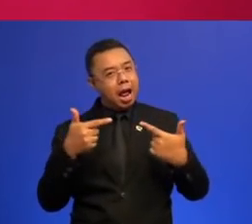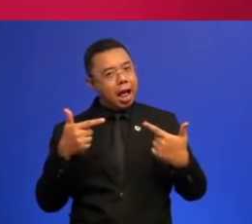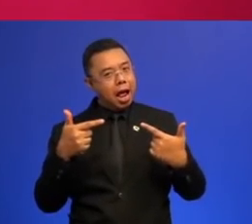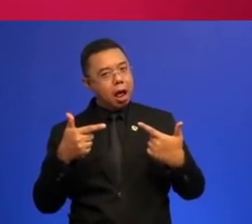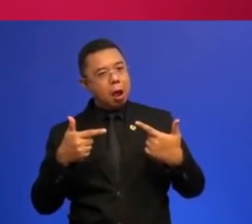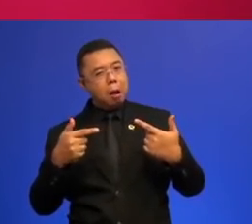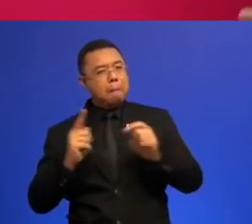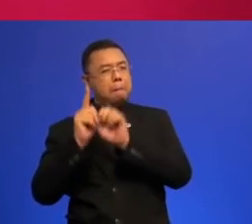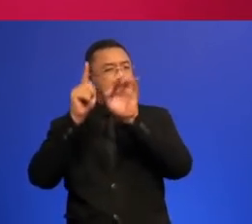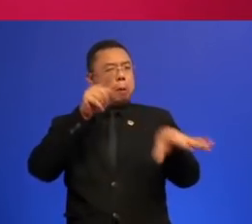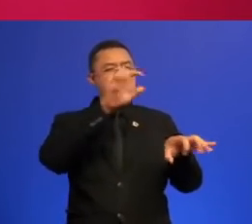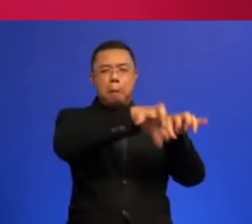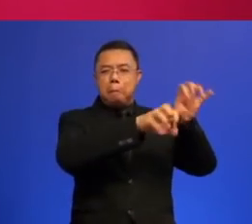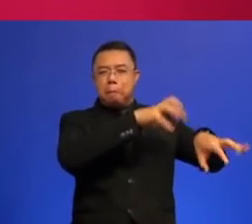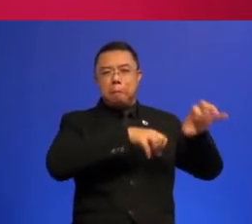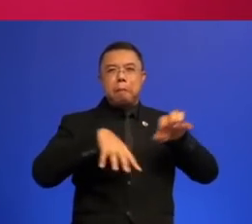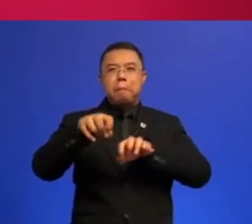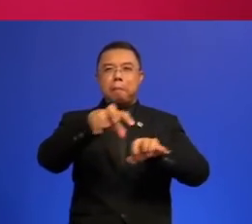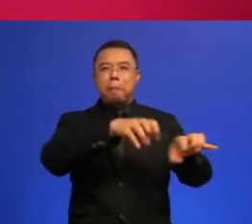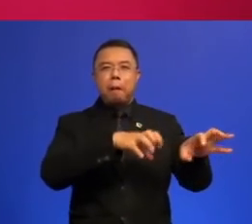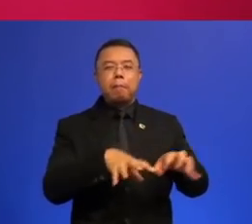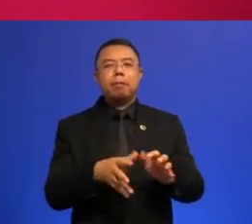Dia bom sana, dia bom sini.